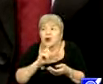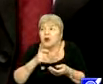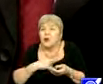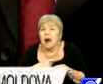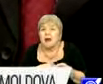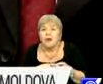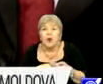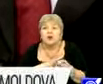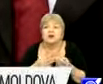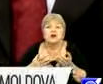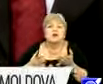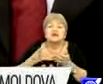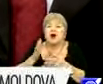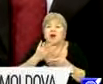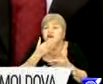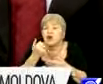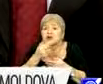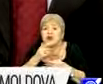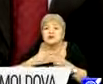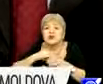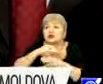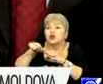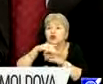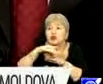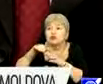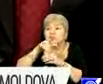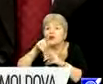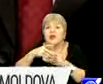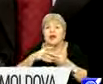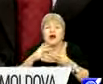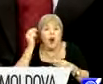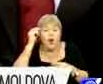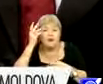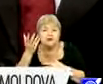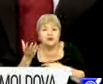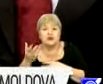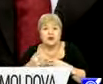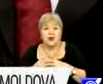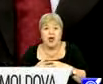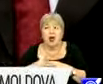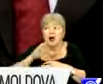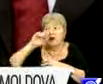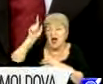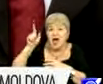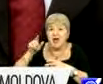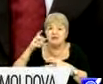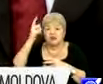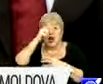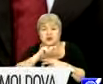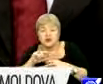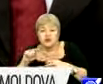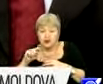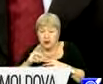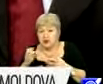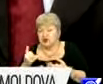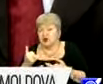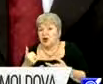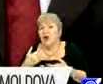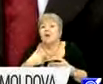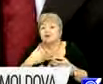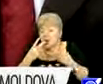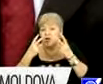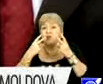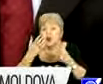scoată nu mai pot folosi rutele obișnuit ca de transport către arăt și Sud și atunci desigur că rutierul devine strop de